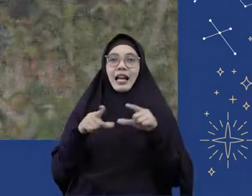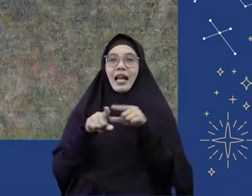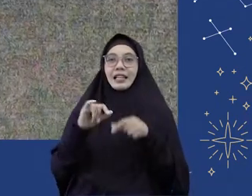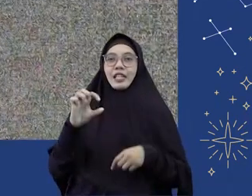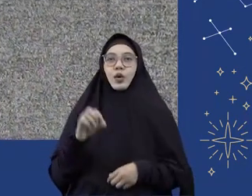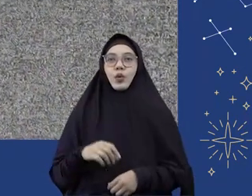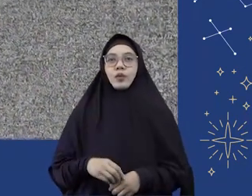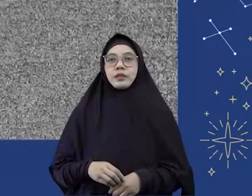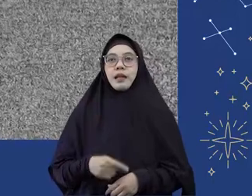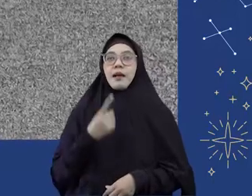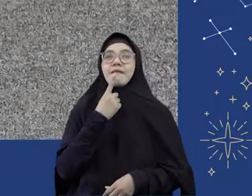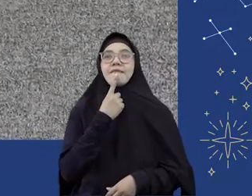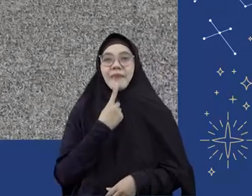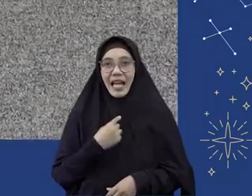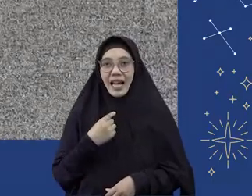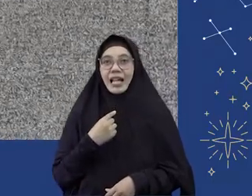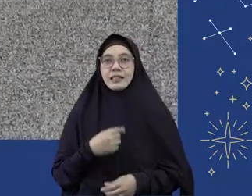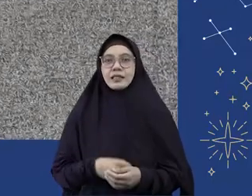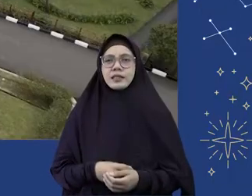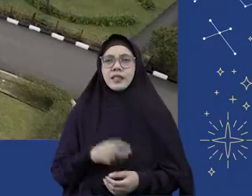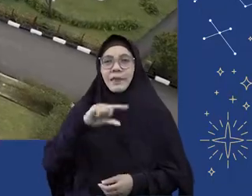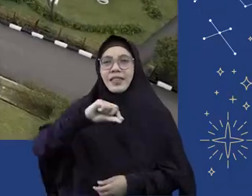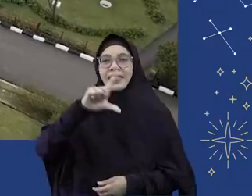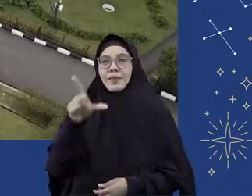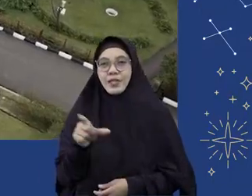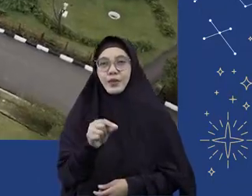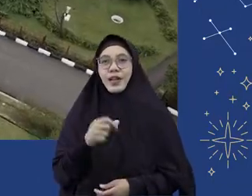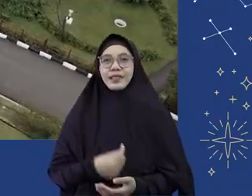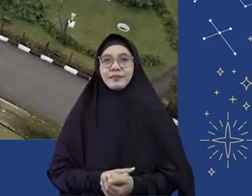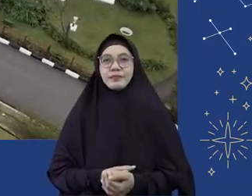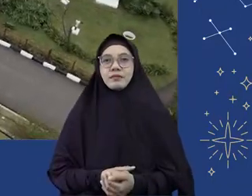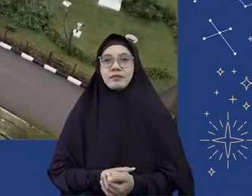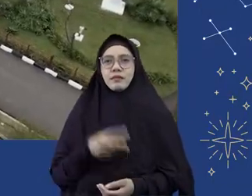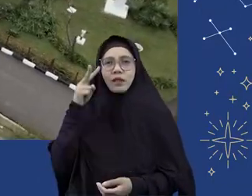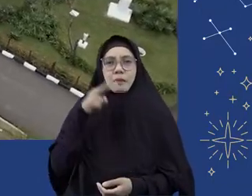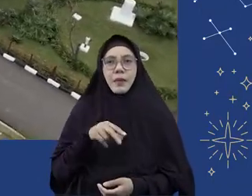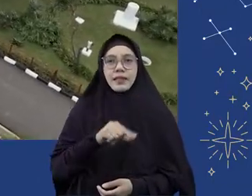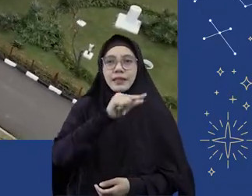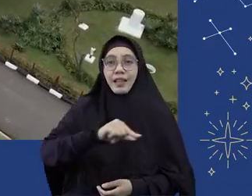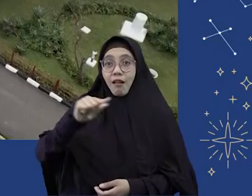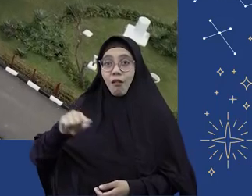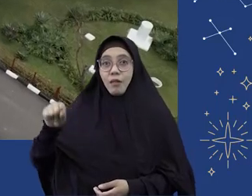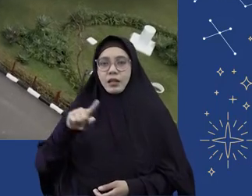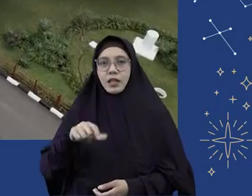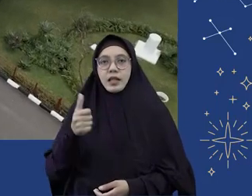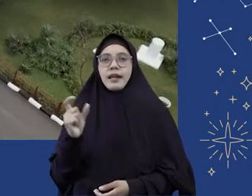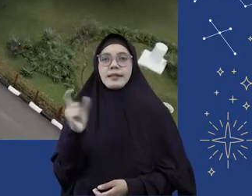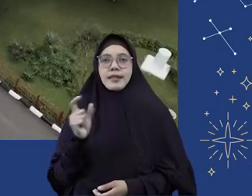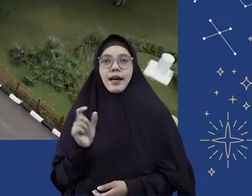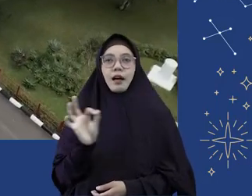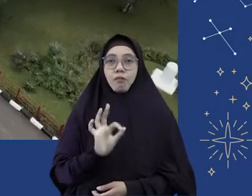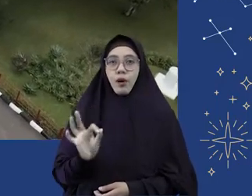karena inframerah pada studi deteksi Sabit tipis bulan pengamatan multi panjang gelombang ini memungkinkan cara-cara baru untuk